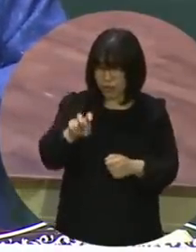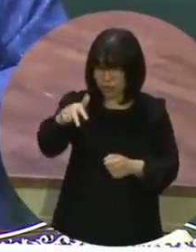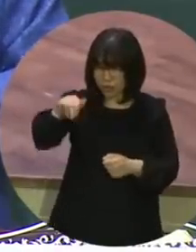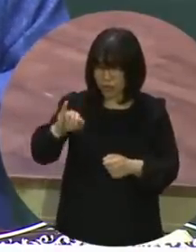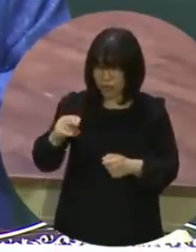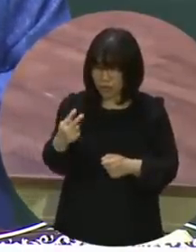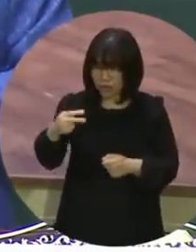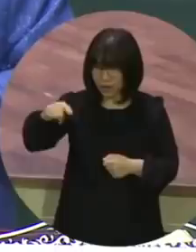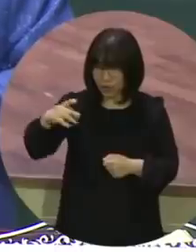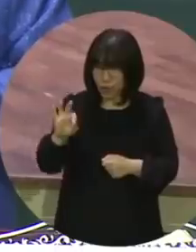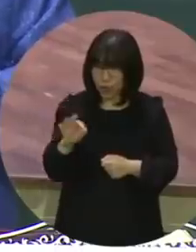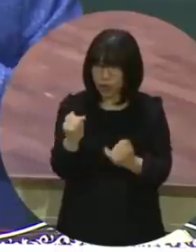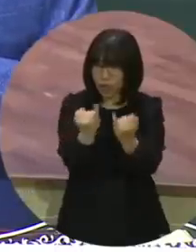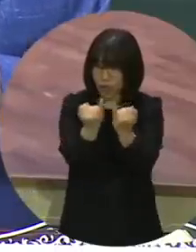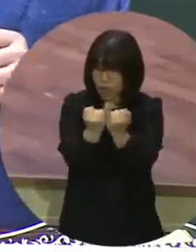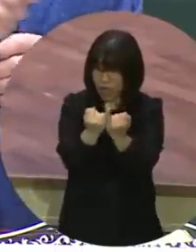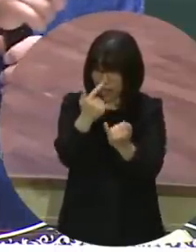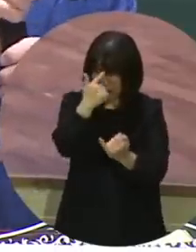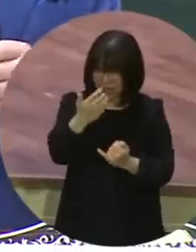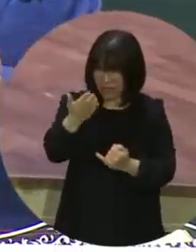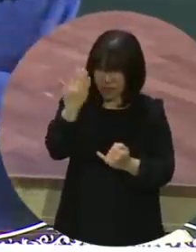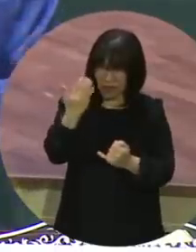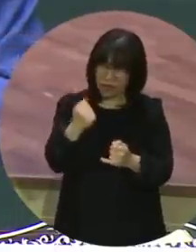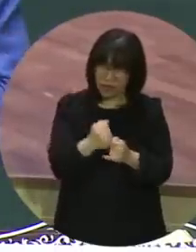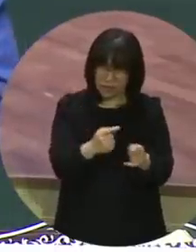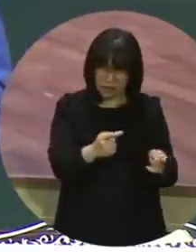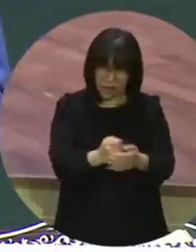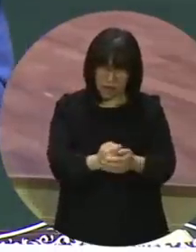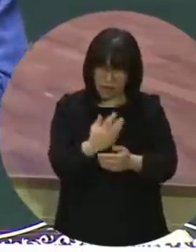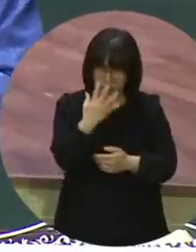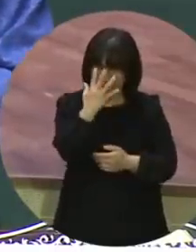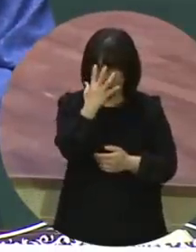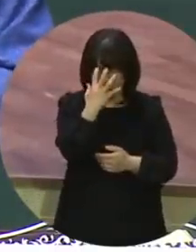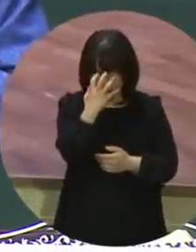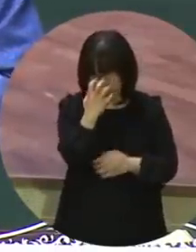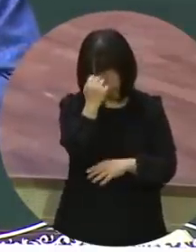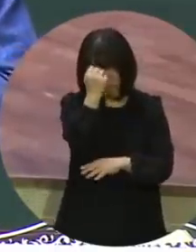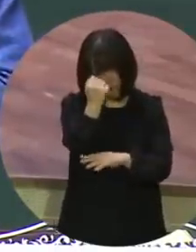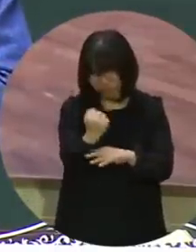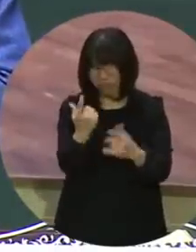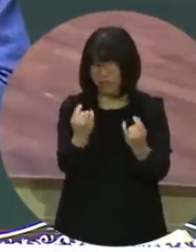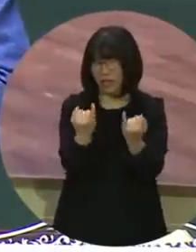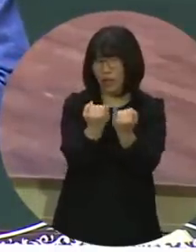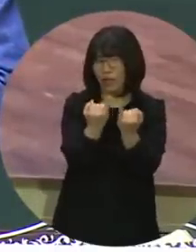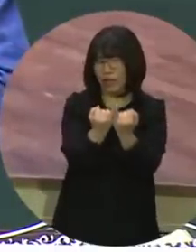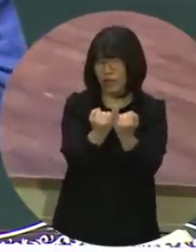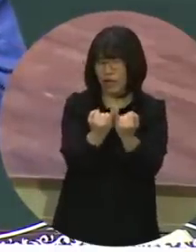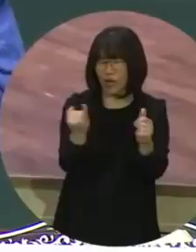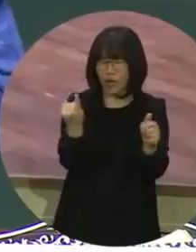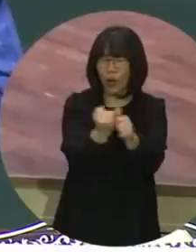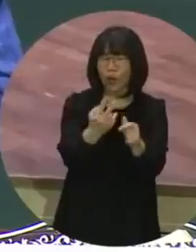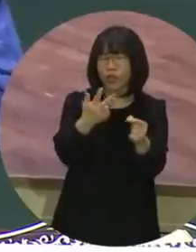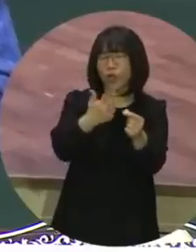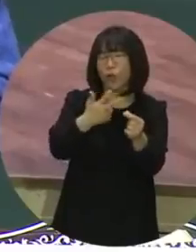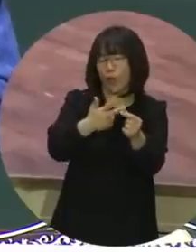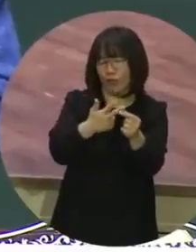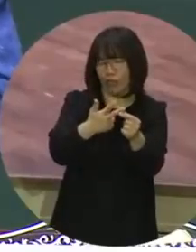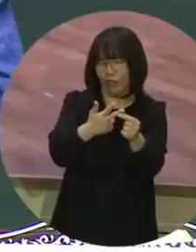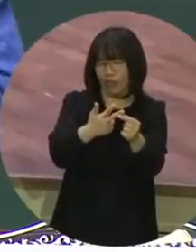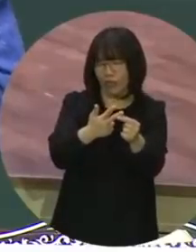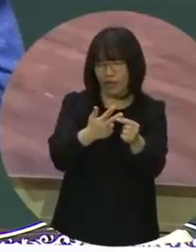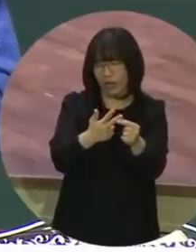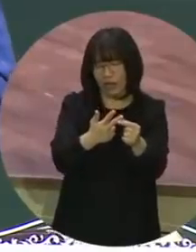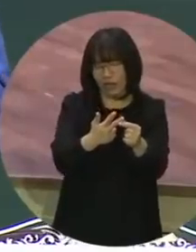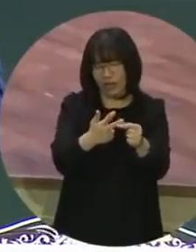썩었어, 썩었어. 그런 얼굴 여기 있어요. 아무도 없어요. 얼굴이 썩었다니까요. 팍 폭삭 썩었어